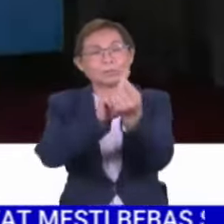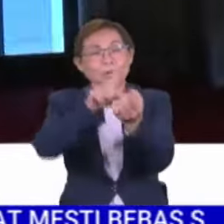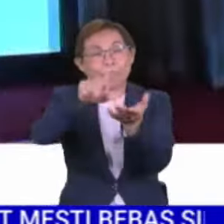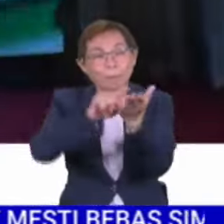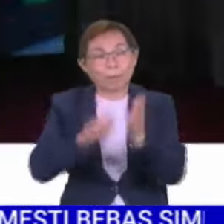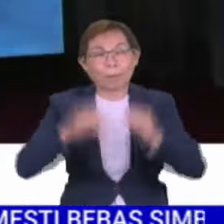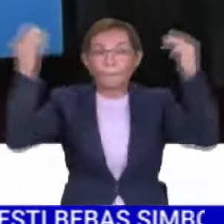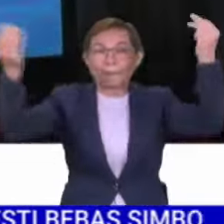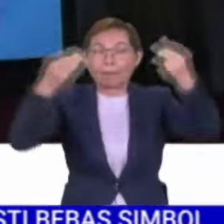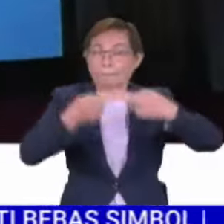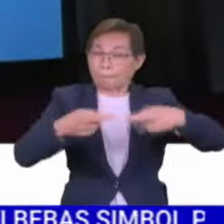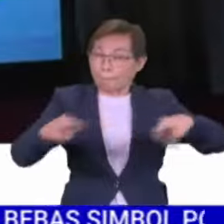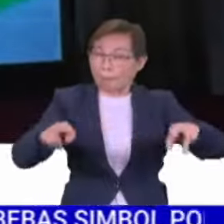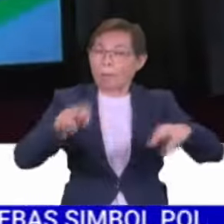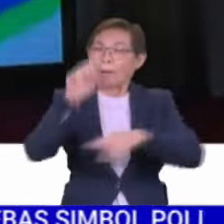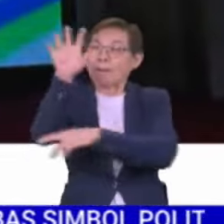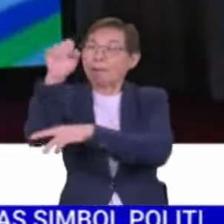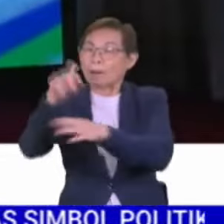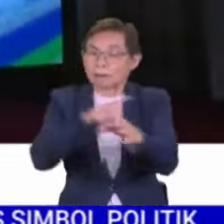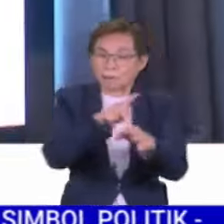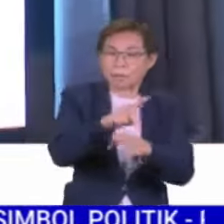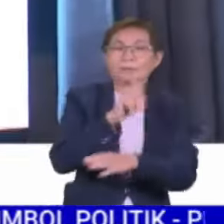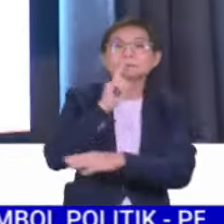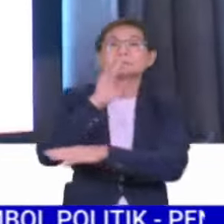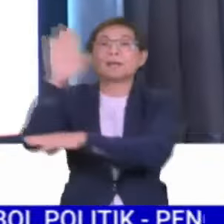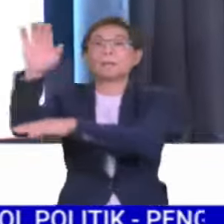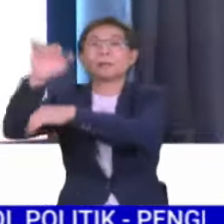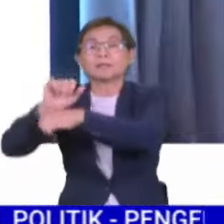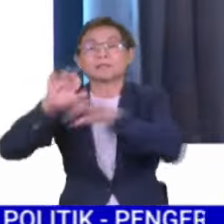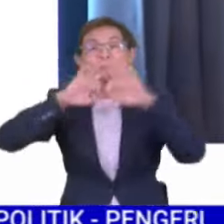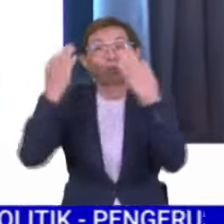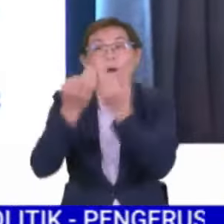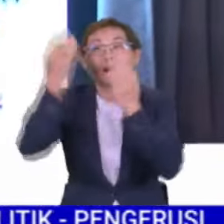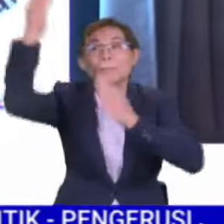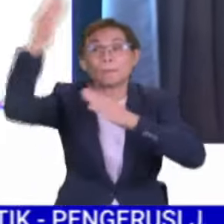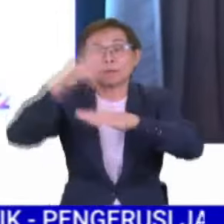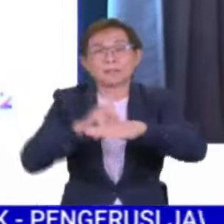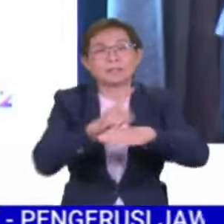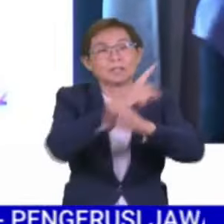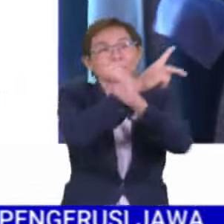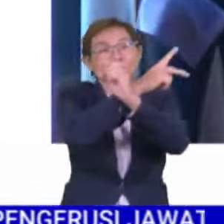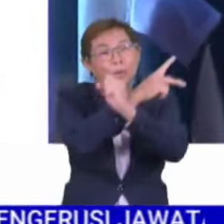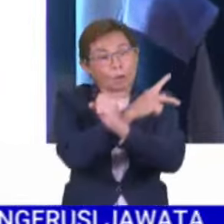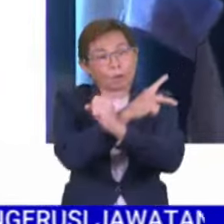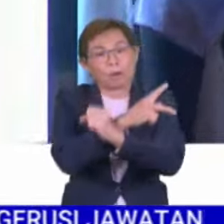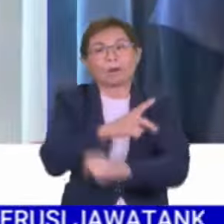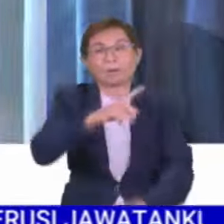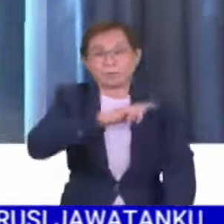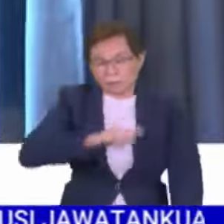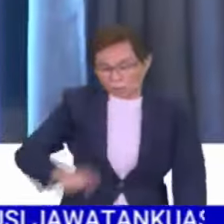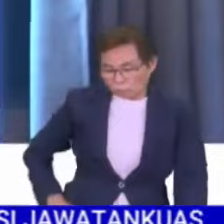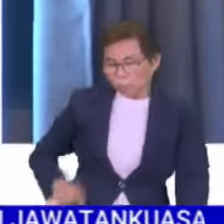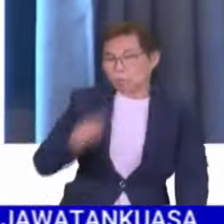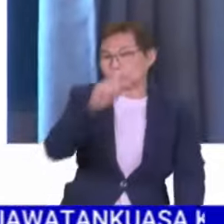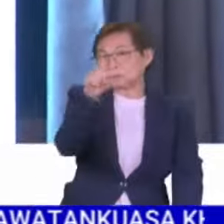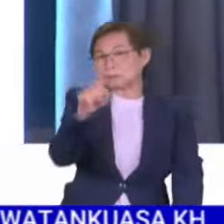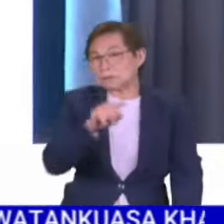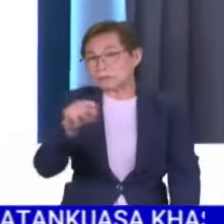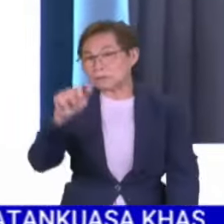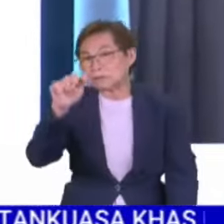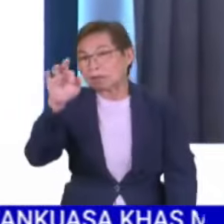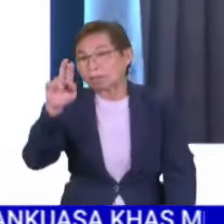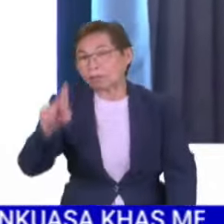media pada majlis perasmian Karnival Kerjaya Jamin Kerja Keluarga Malaysia di Kuala Selangor. Tengku Datuk Seri Zafrul bakal